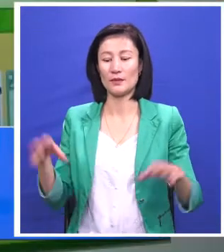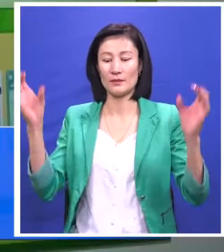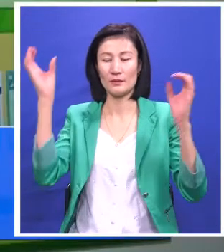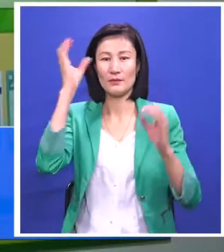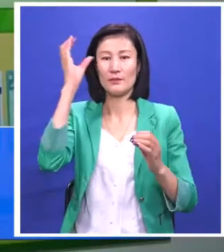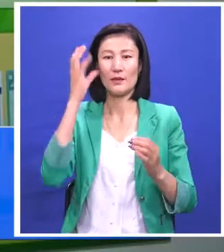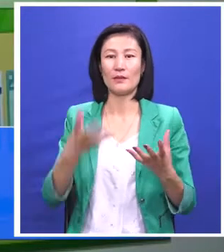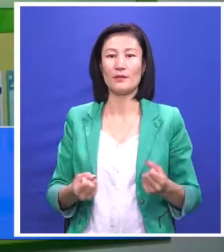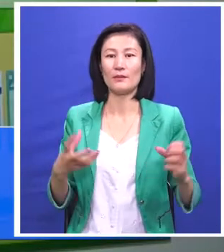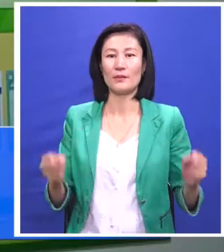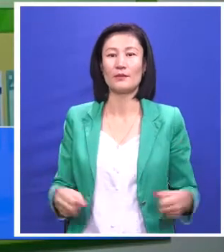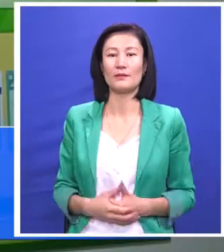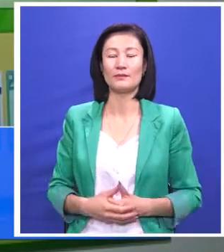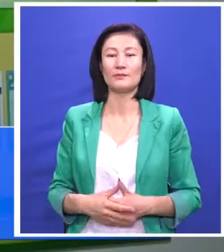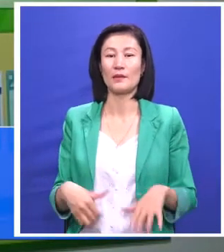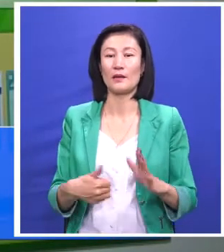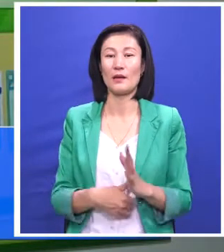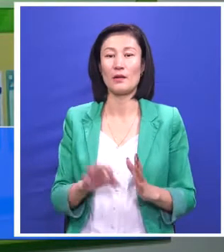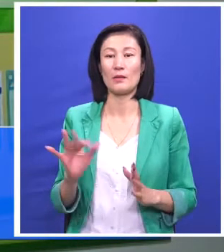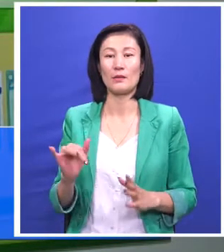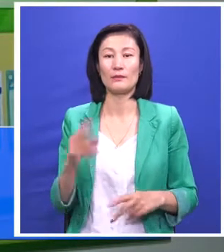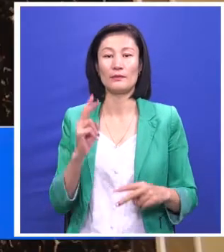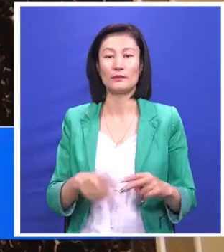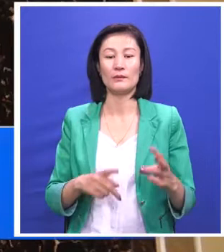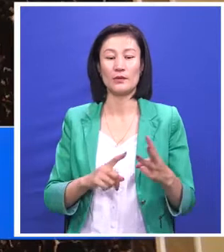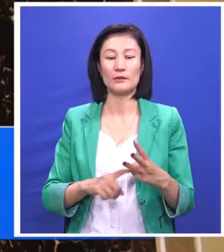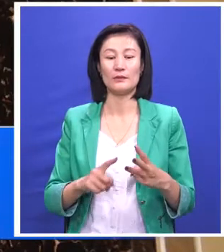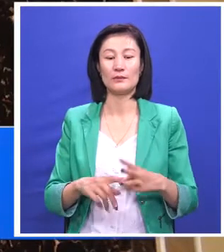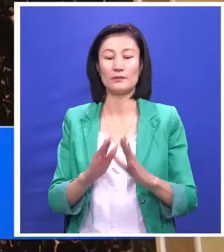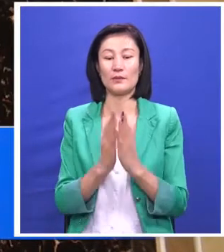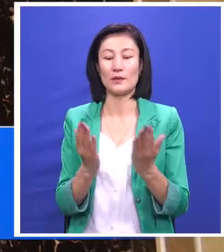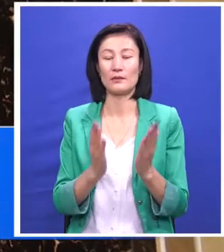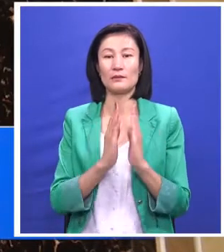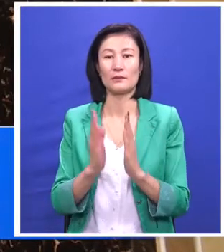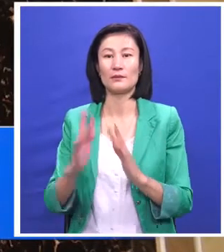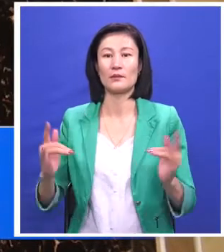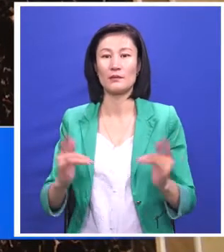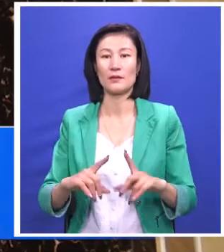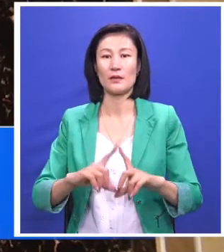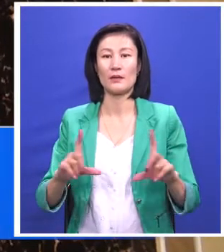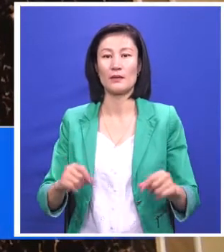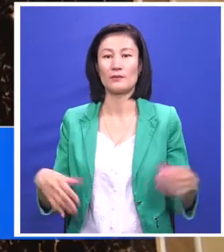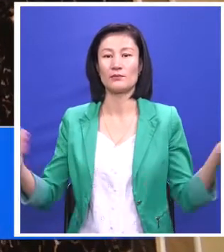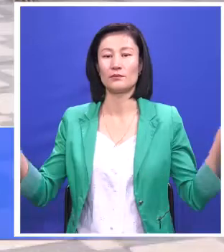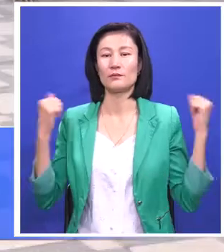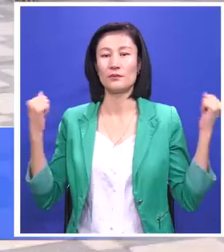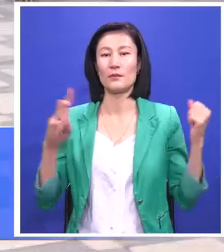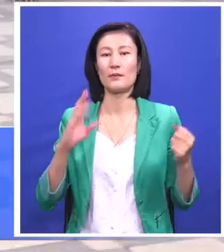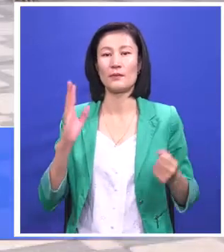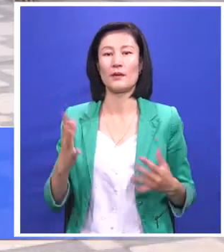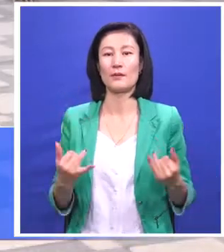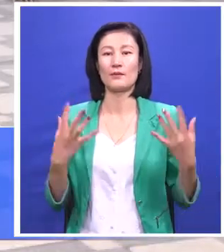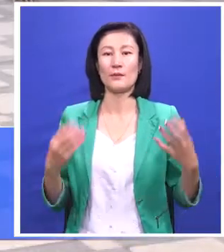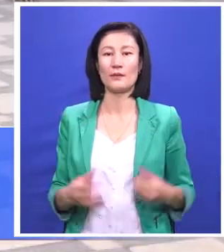алуда. Бүгінгі таңда оқу ордасының 6 оқу ғимараты, 3 кітапхана, 4 жатақхана, 3 медициналық пункт және спорт залы бар. Мынау